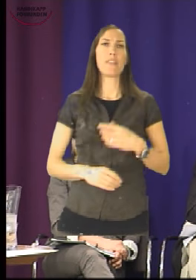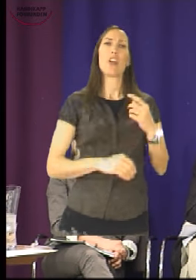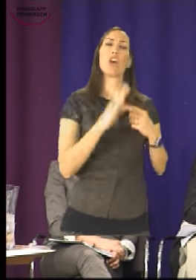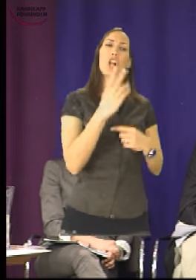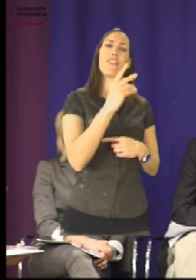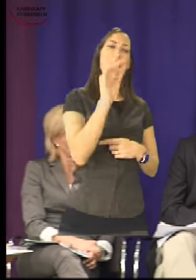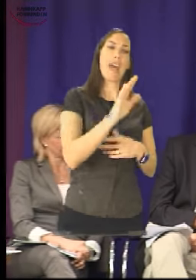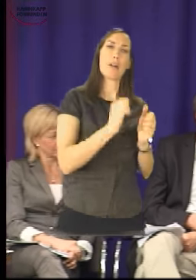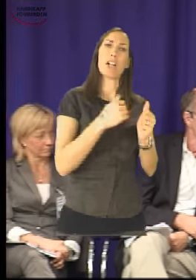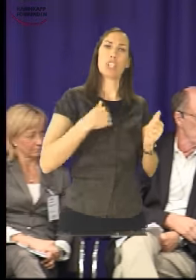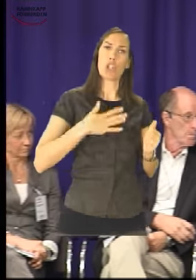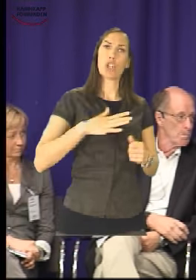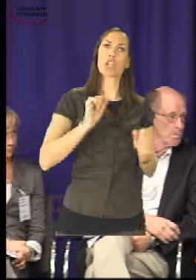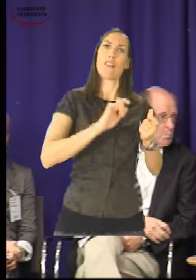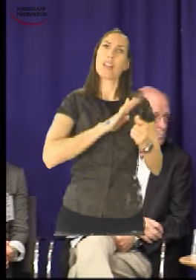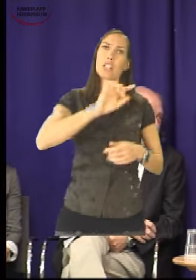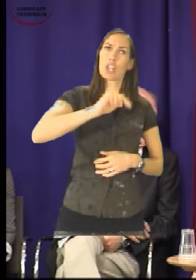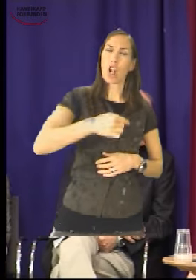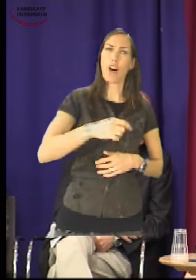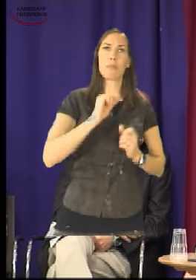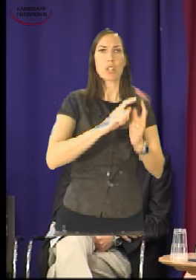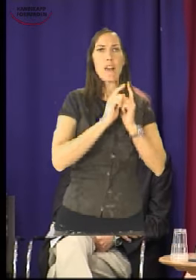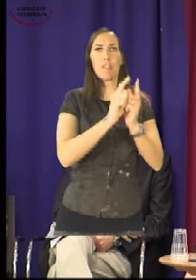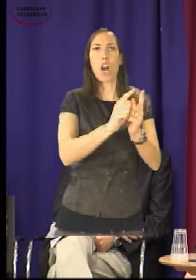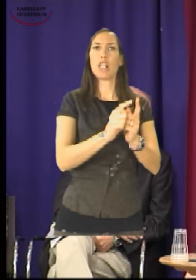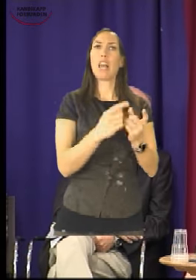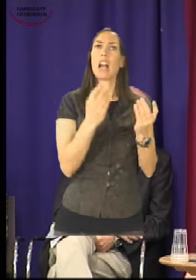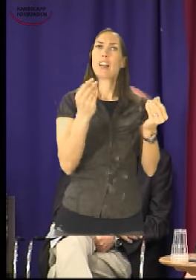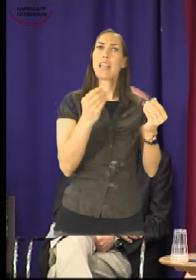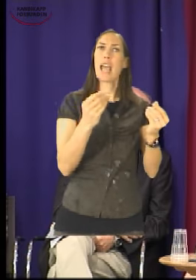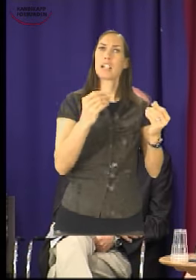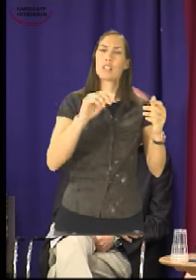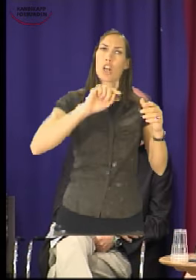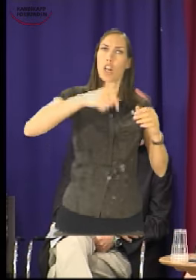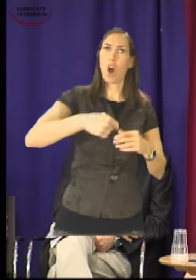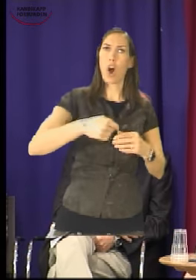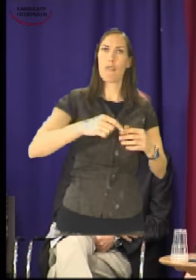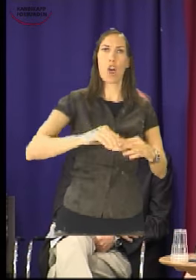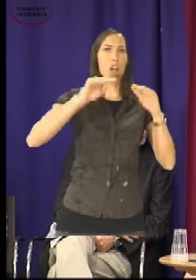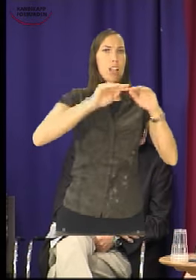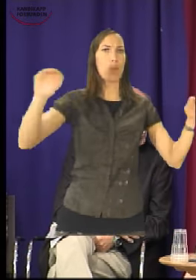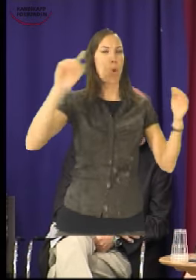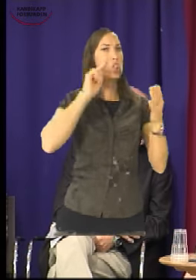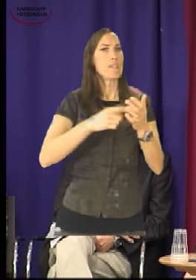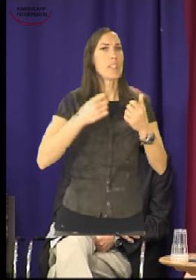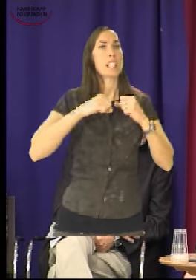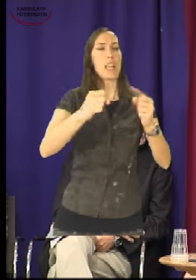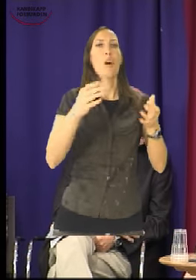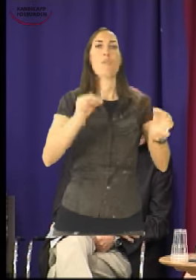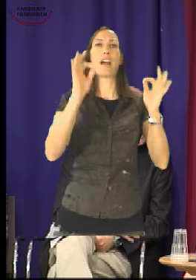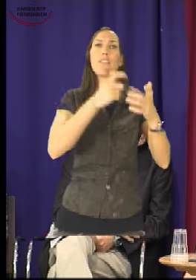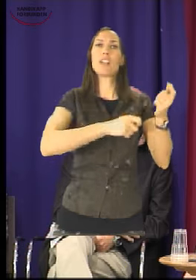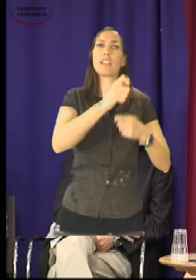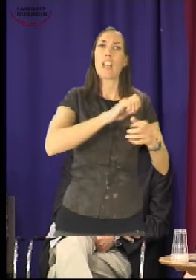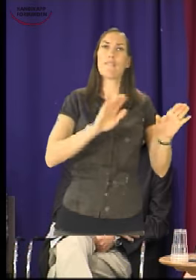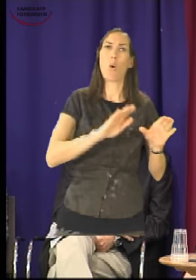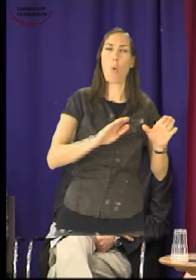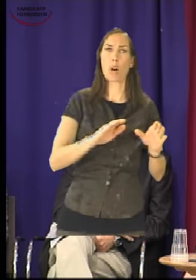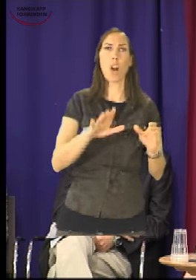på att man måste leva upp till högt ställda kvalitetskrav för att få bedriva offentligt finansierad vård. Det är någon form